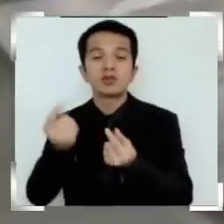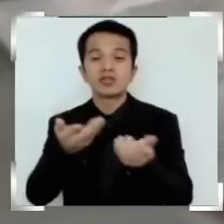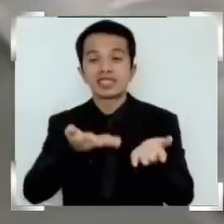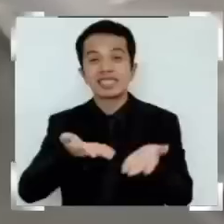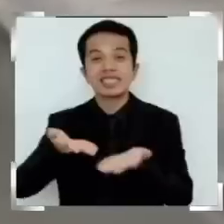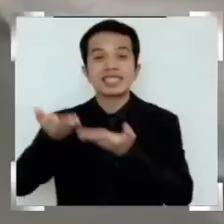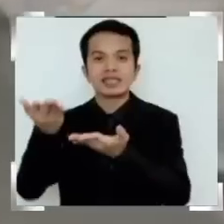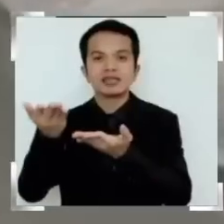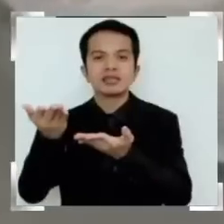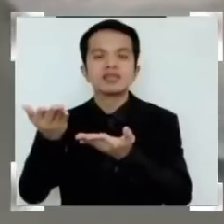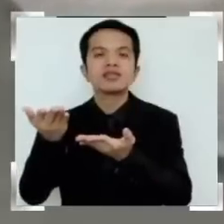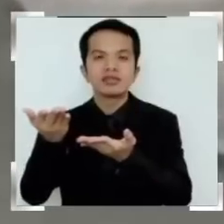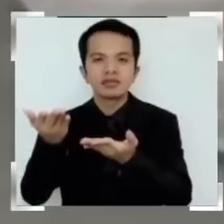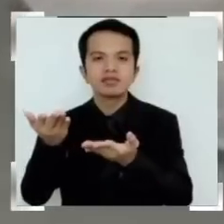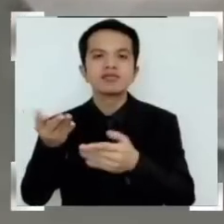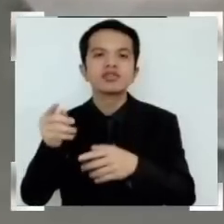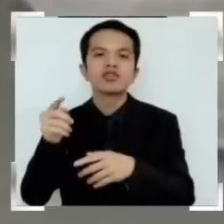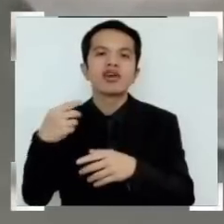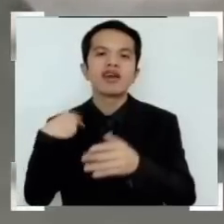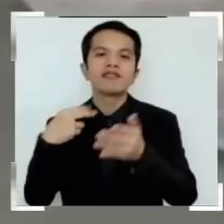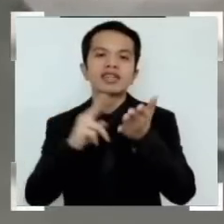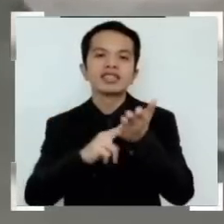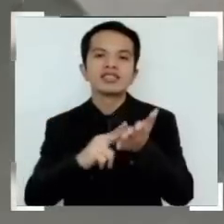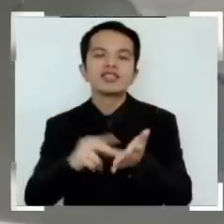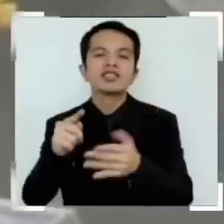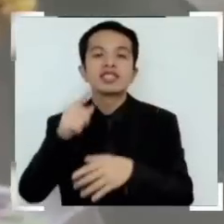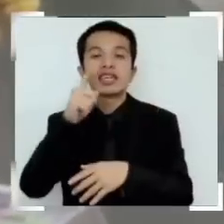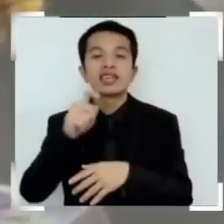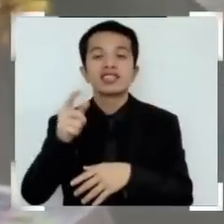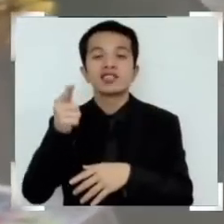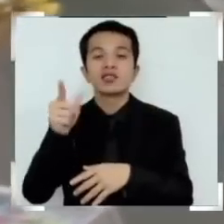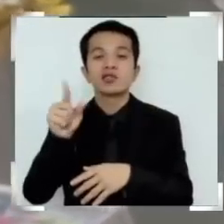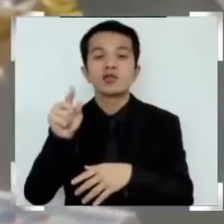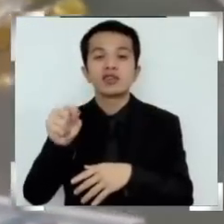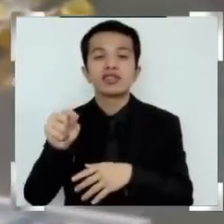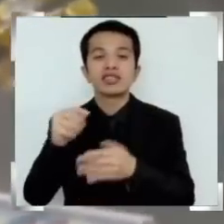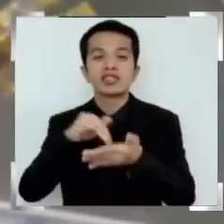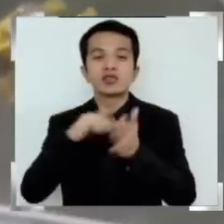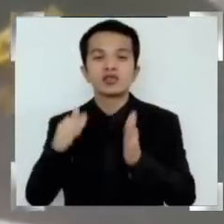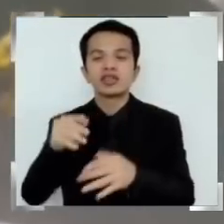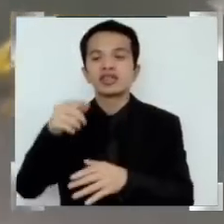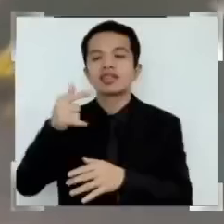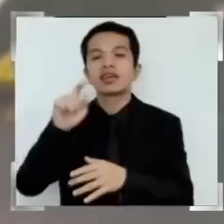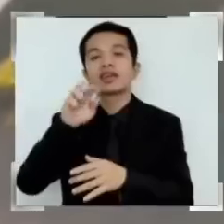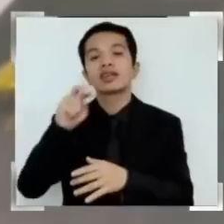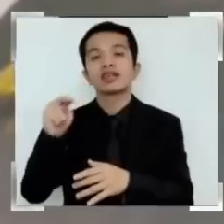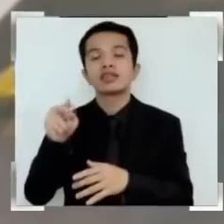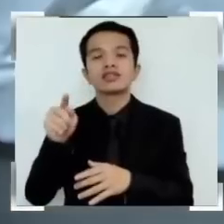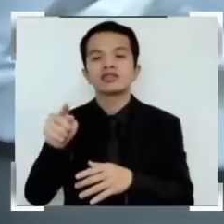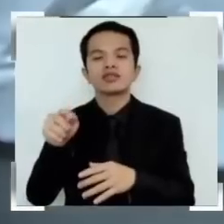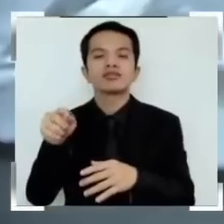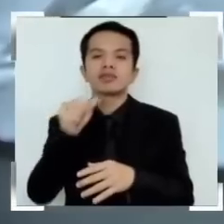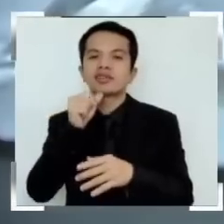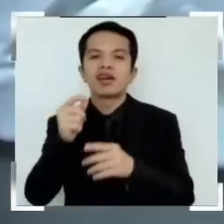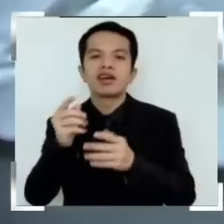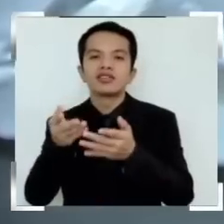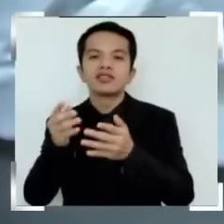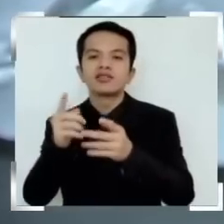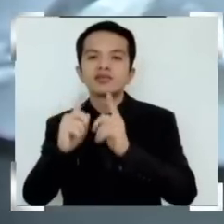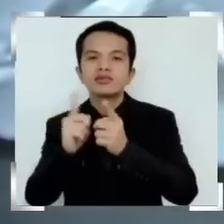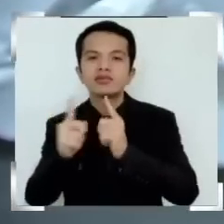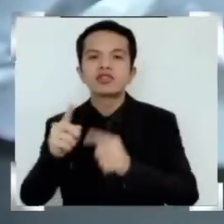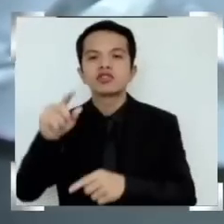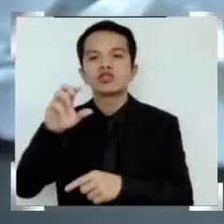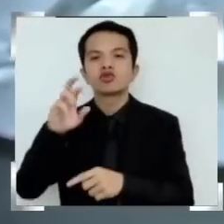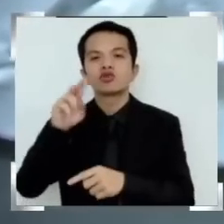mismo ng consignee na isang 20-year-old student na si Glenn Paul Cruz. Hindi ipinakausap ng PDEA sa amin si Cruz, pero